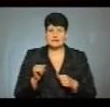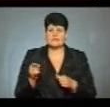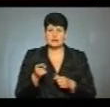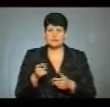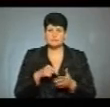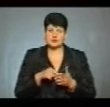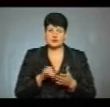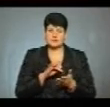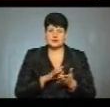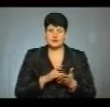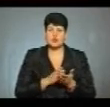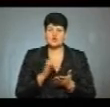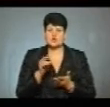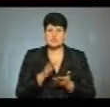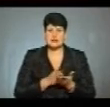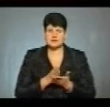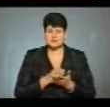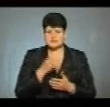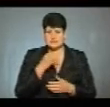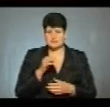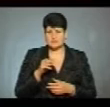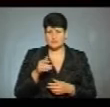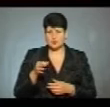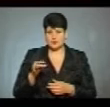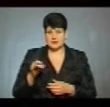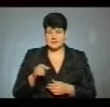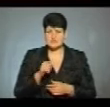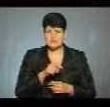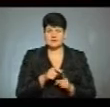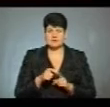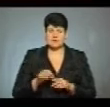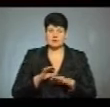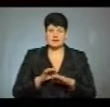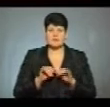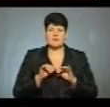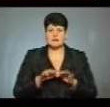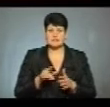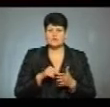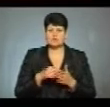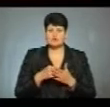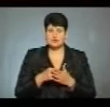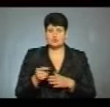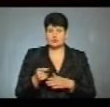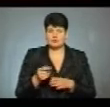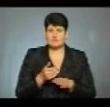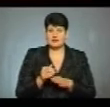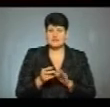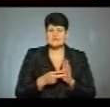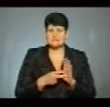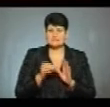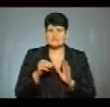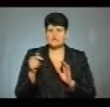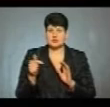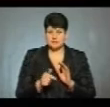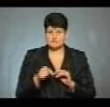міського центру соціальних служб, повідомила його директорка Тетяна Горбуніс. За її словами, на проведення акції з міського бюджету Тернополя виділили 7 тисяч